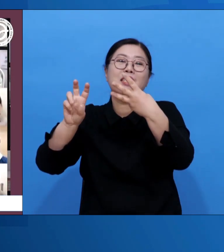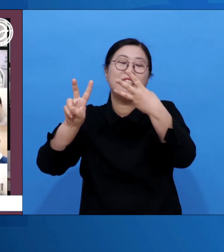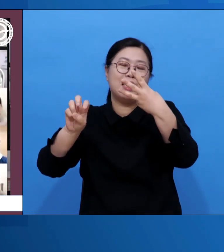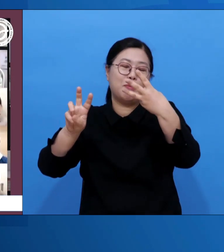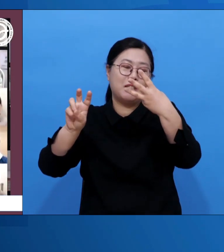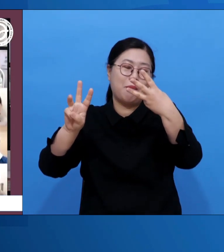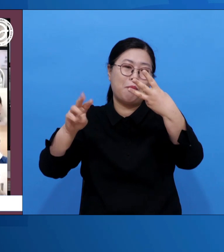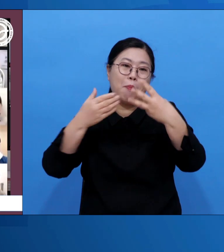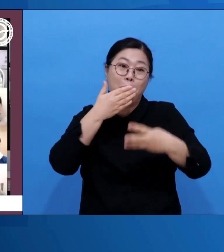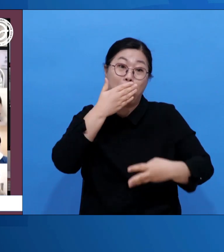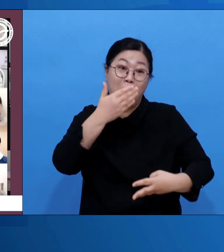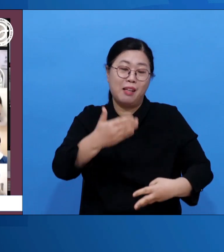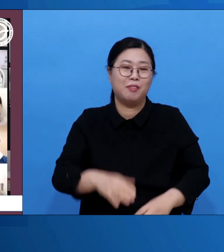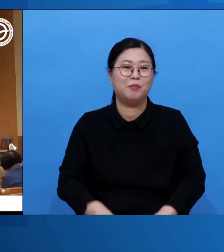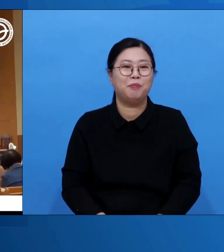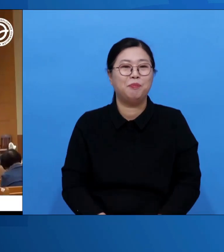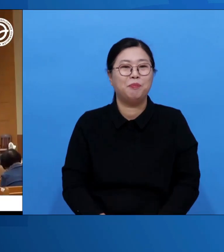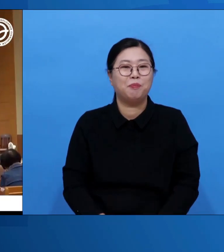wea.kr에서 받습니다.